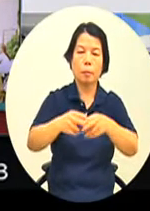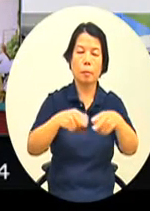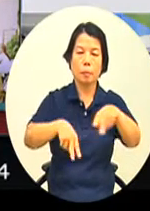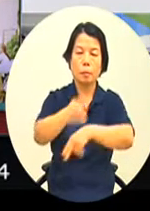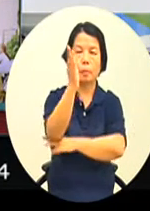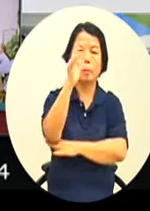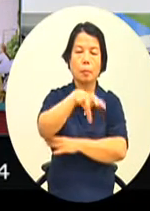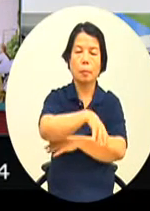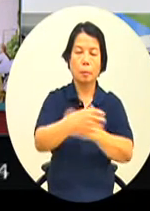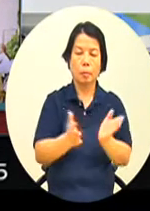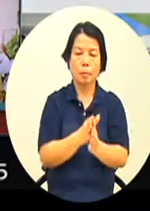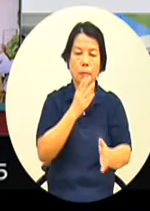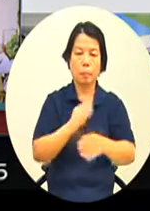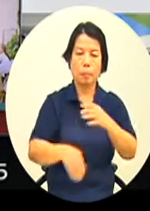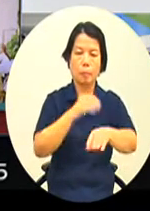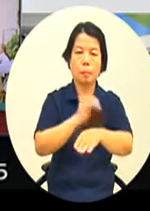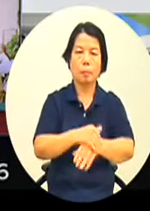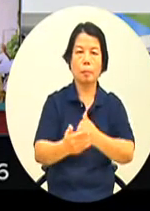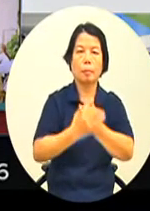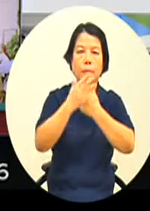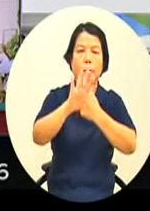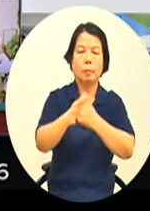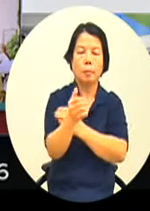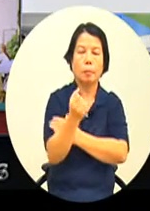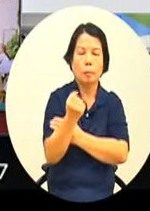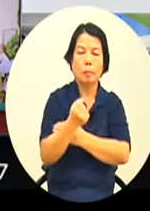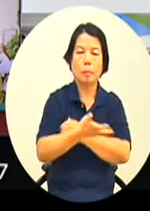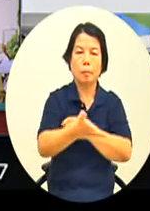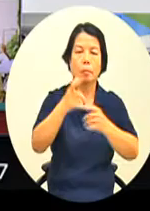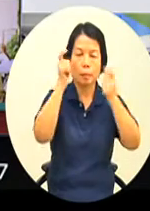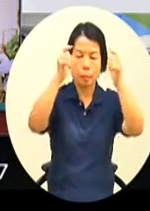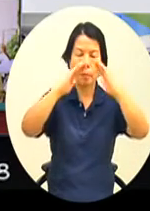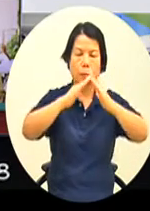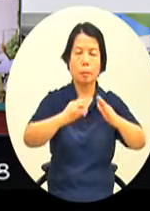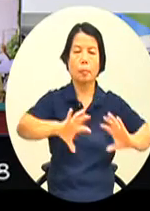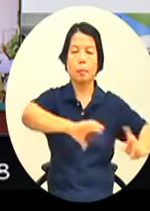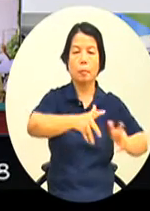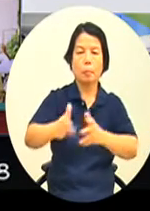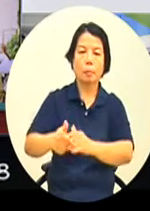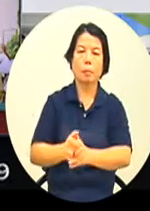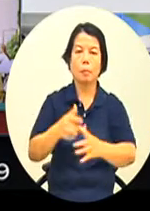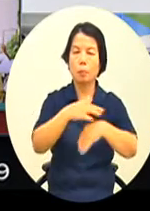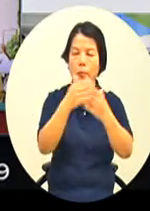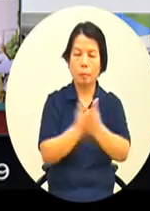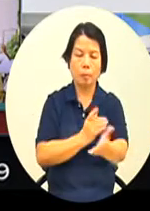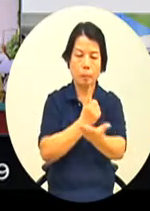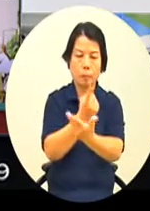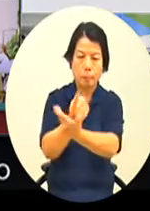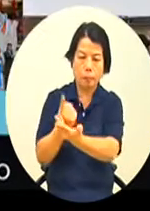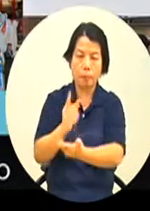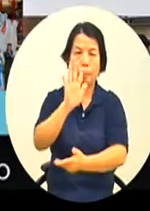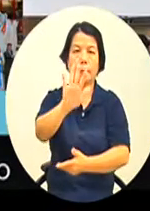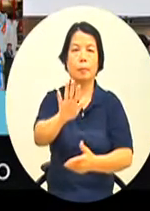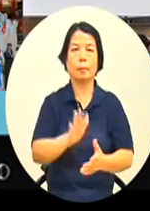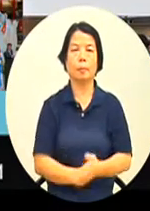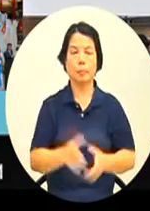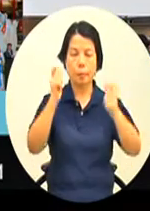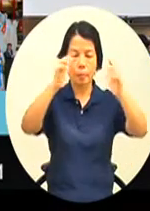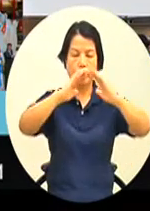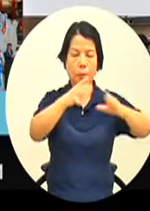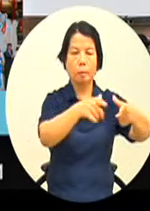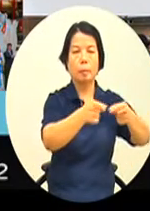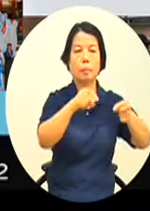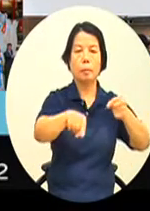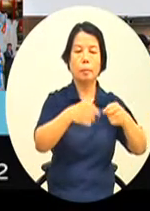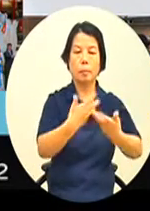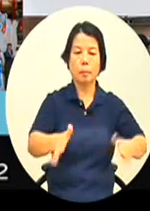交流的成果。这所有的努力就是为了让高雄在国际的角色当中不缺席哦。那高雄跟日本的很